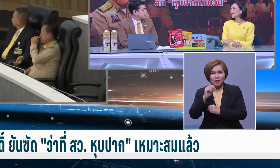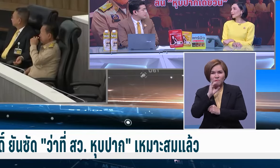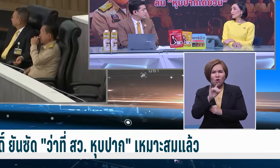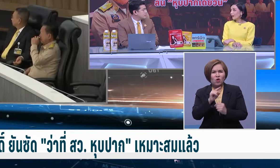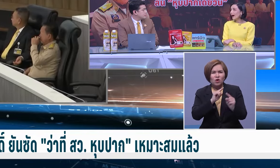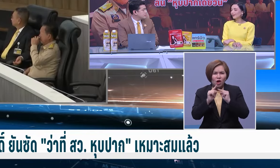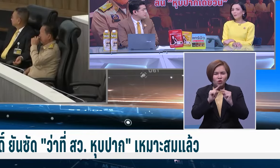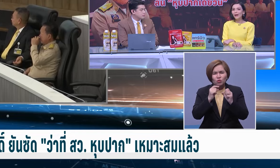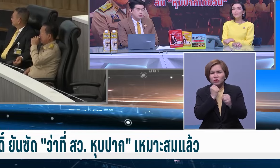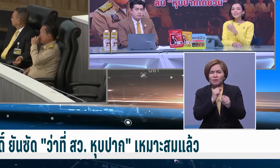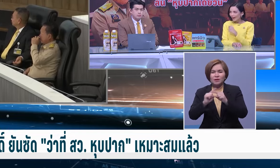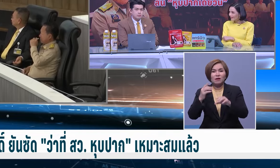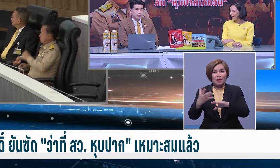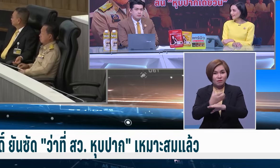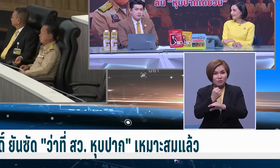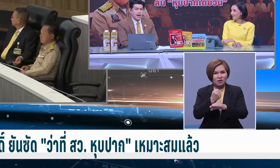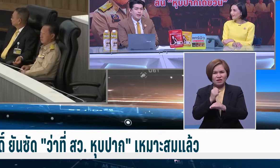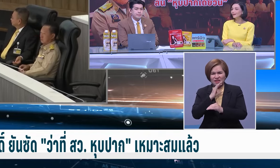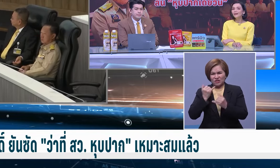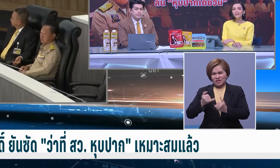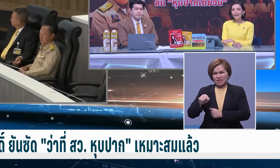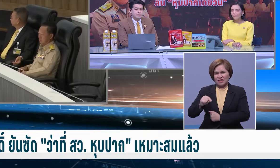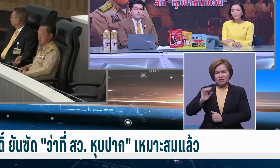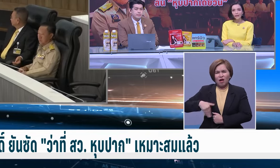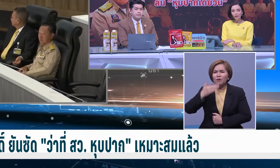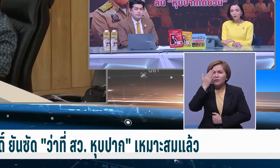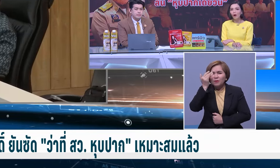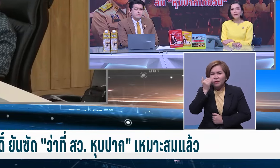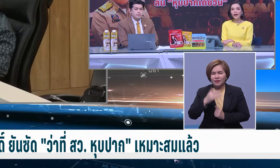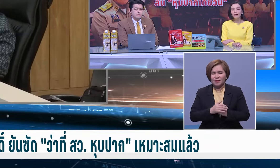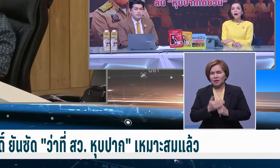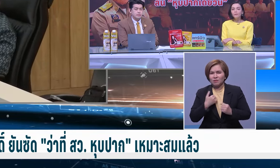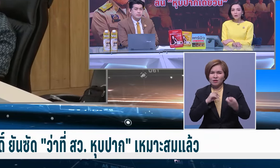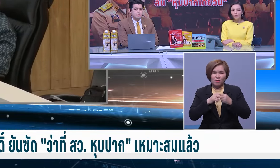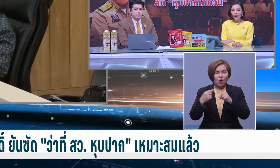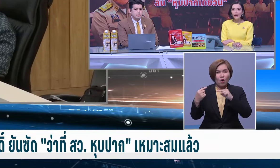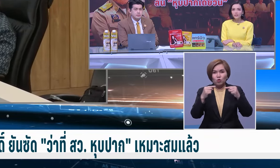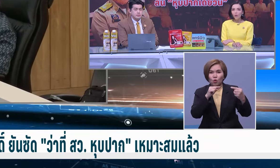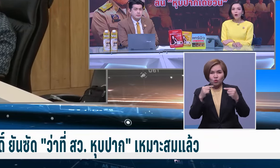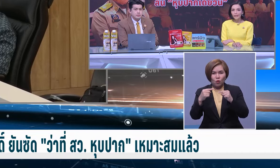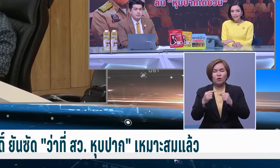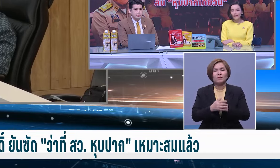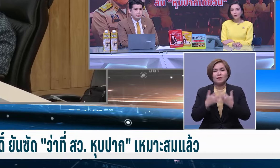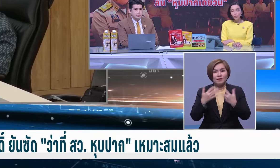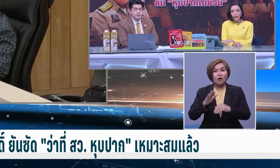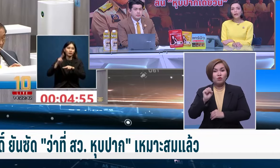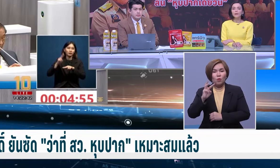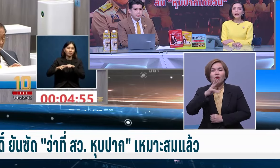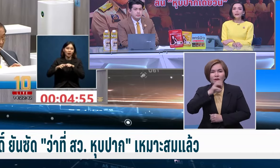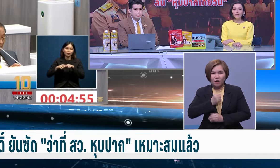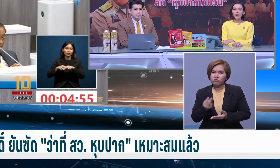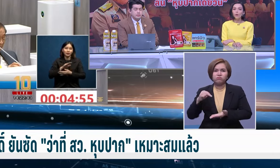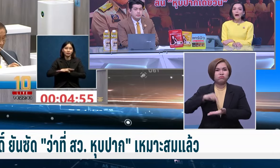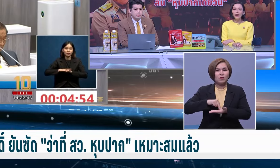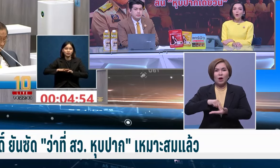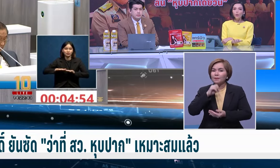ยาททางการเมืองบ้างทำไมเพิ่งจะมาขยันคือกลายเป็นประเด็นโต้ตอบกันปรากฏว่าสว.กฤษักเนี่ยลุกขึ้นอภิปร